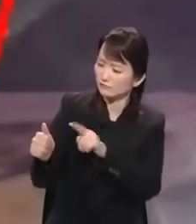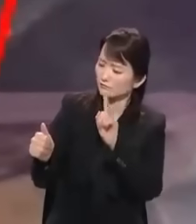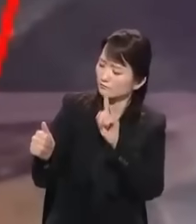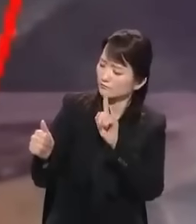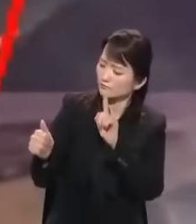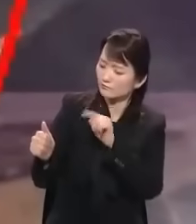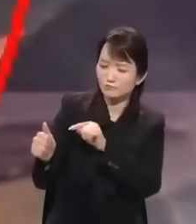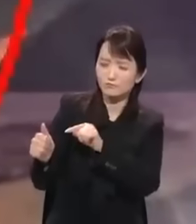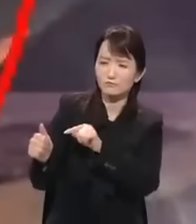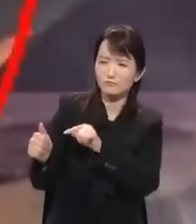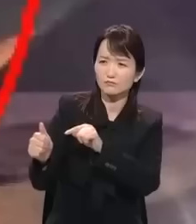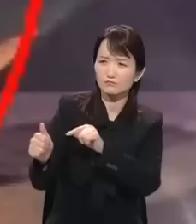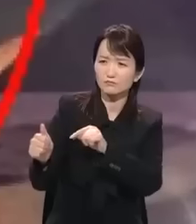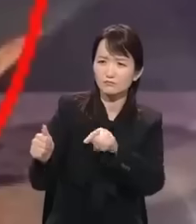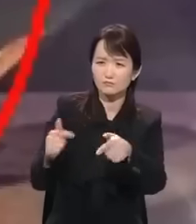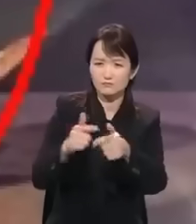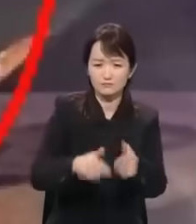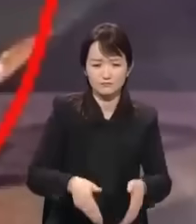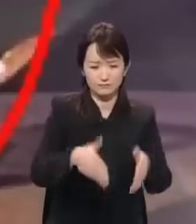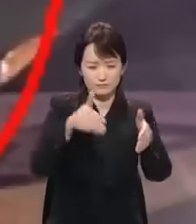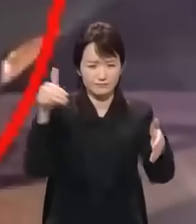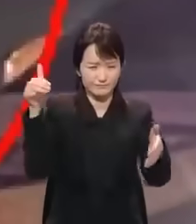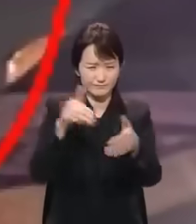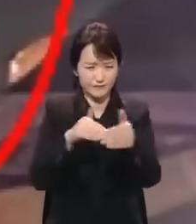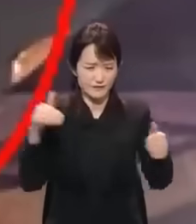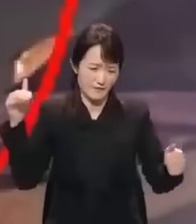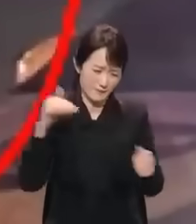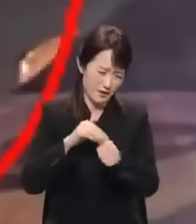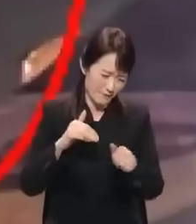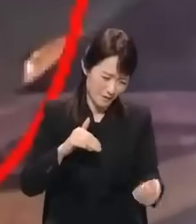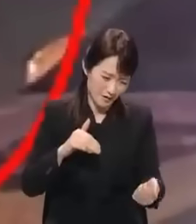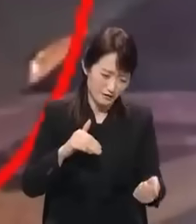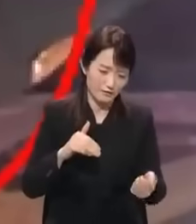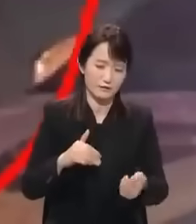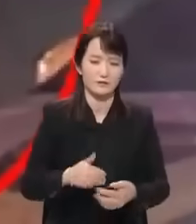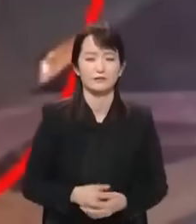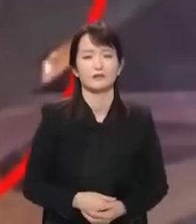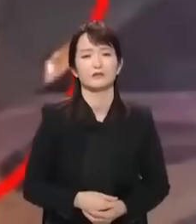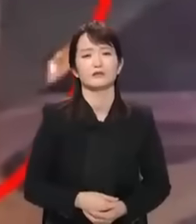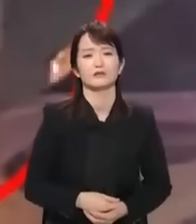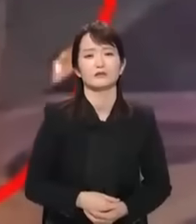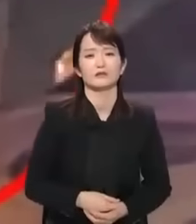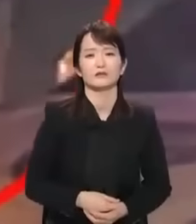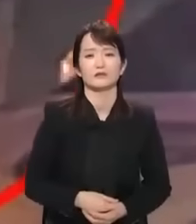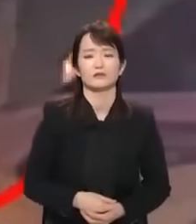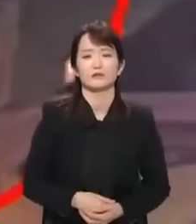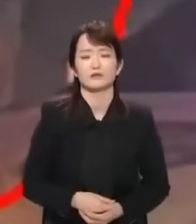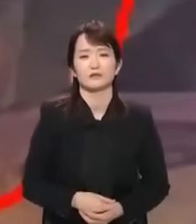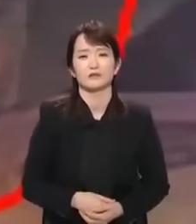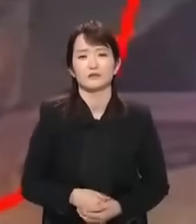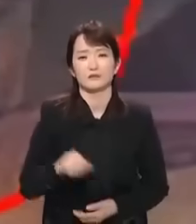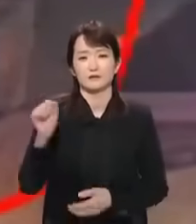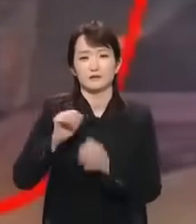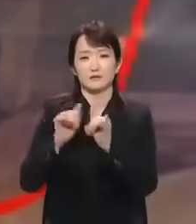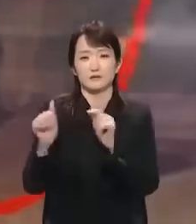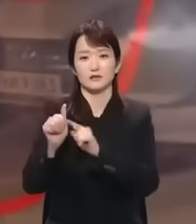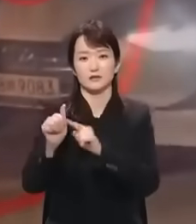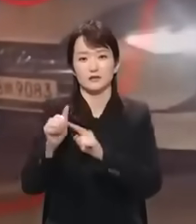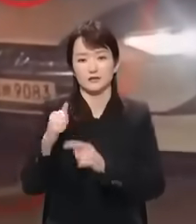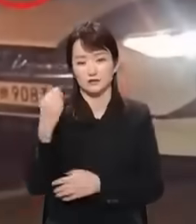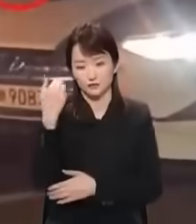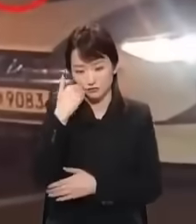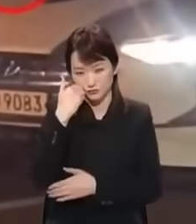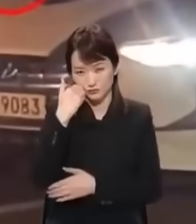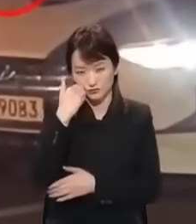했는데 저짓을 버린 그 당사자였다 거죠 자 일단 저 가해 운전자 신상 추적에